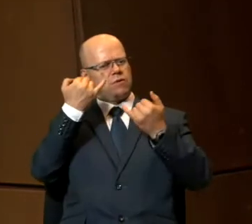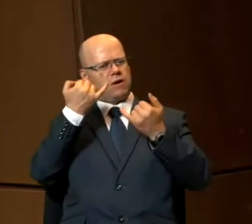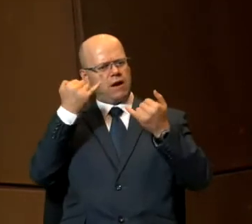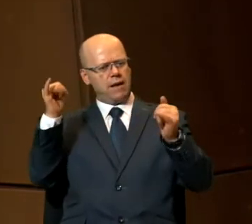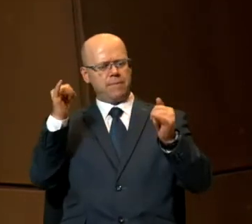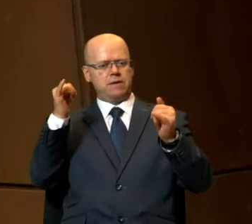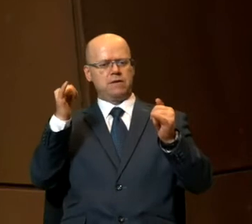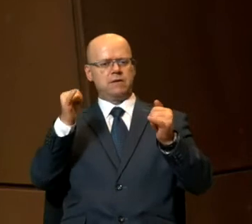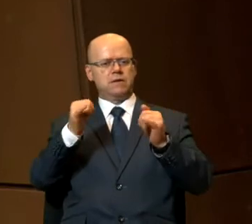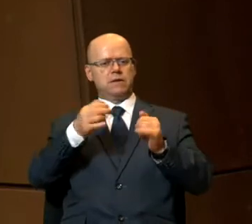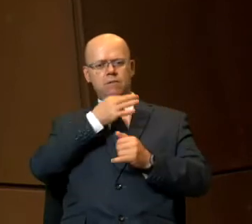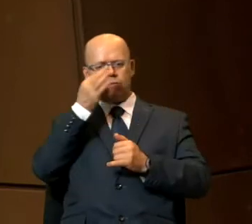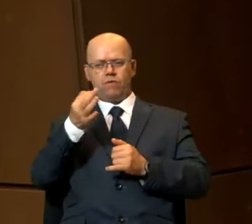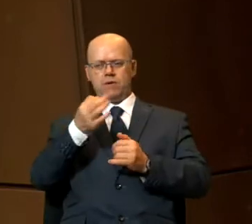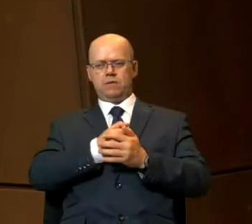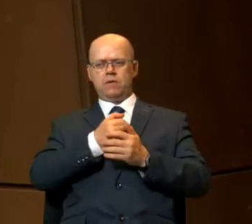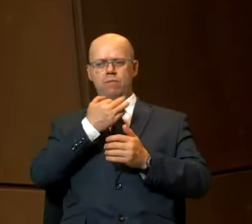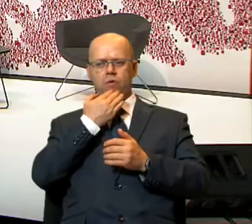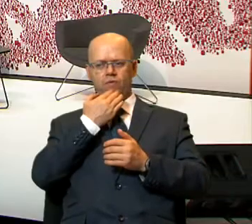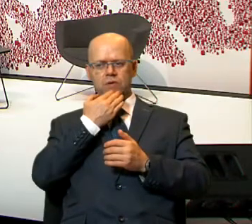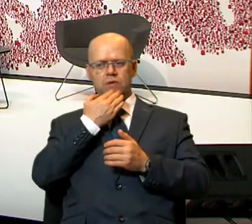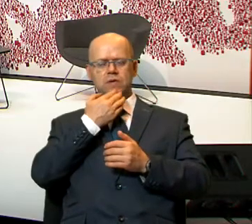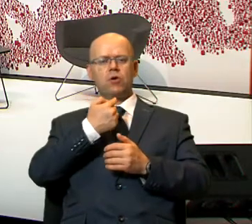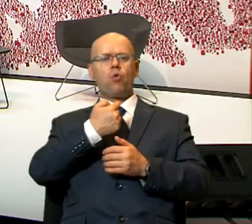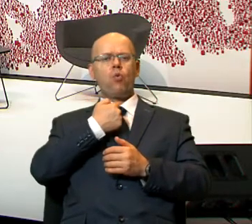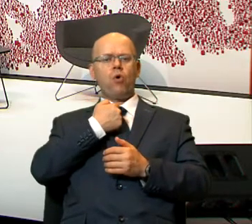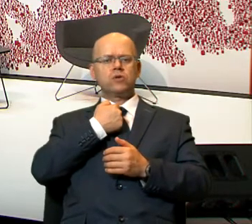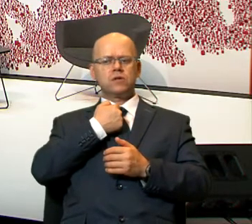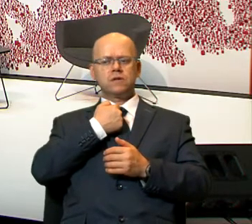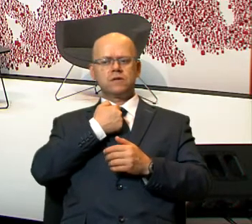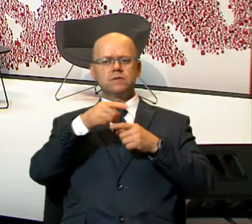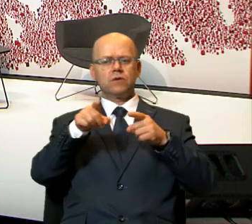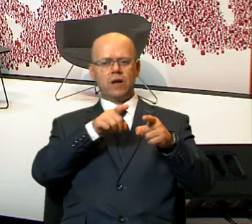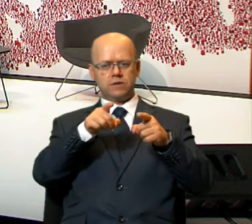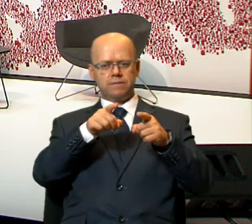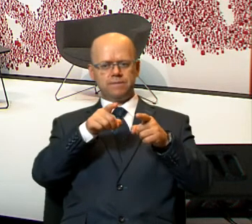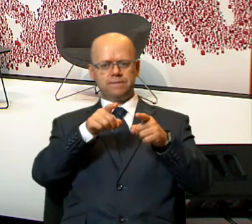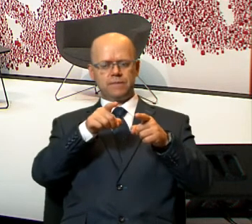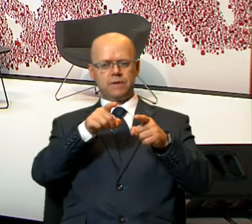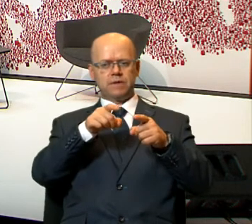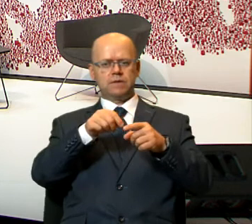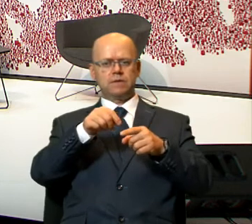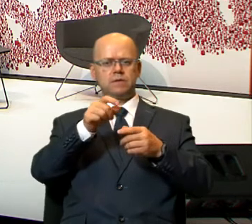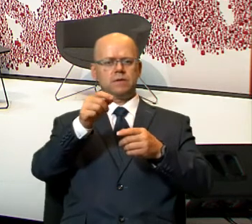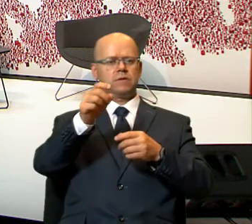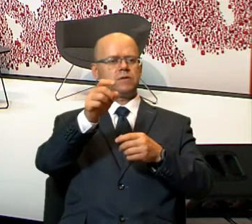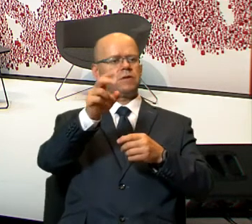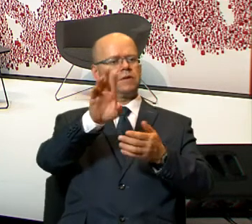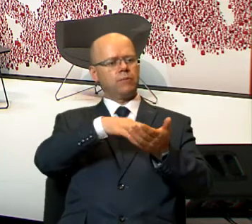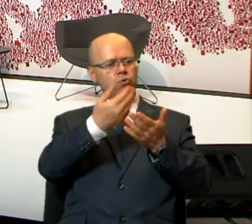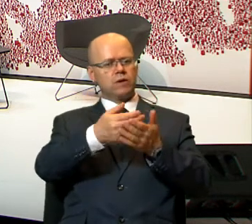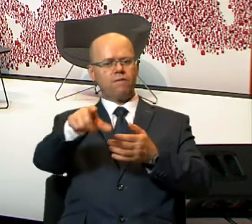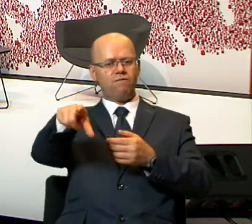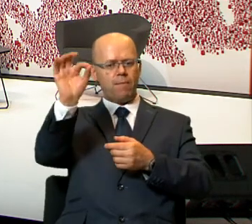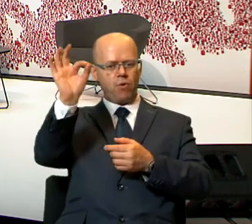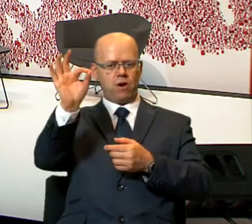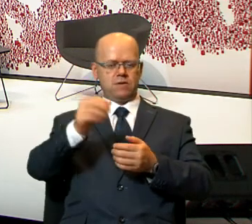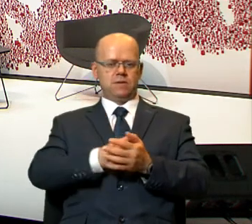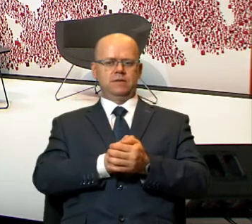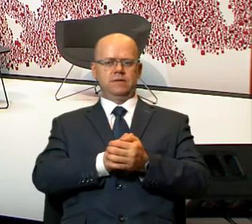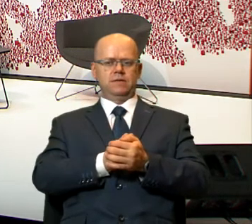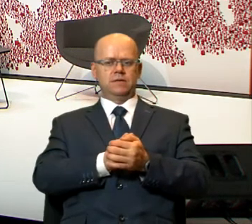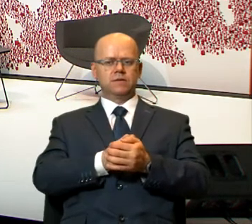głos jest również coś, co oddajemy na kogoś głos w wyborach,